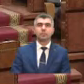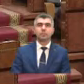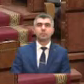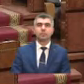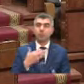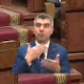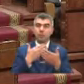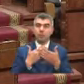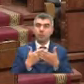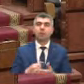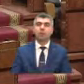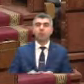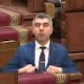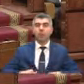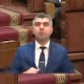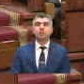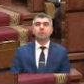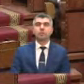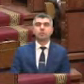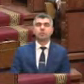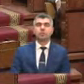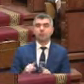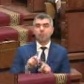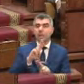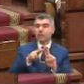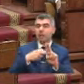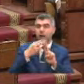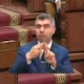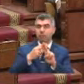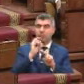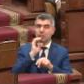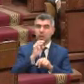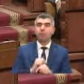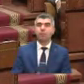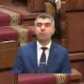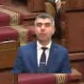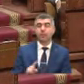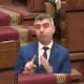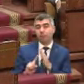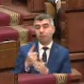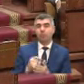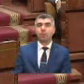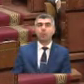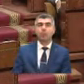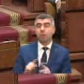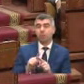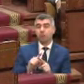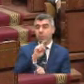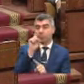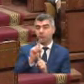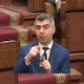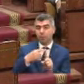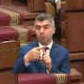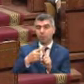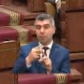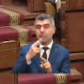شكرا سيدي الوزير على الجواب ديالكم. بديدي بأجل فالتعقيب وباسم